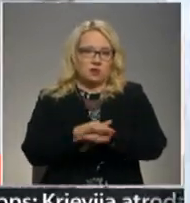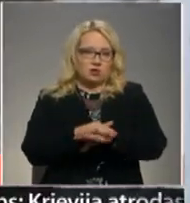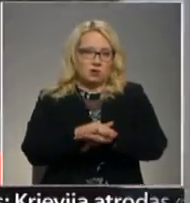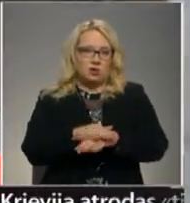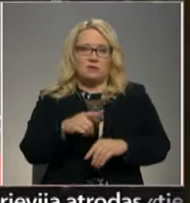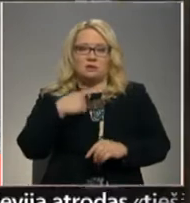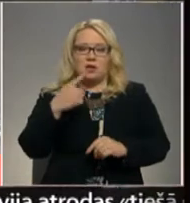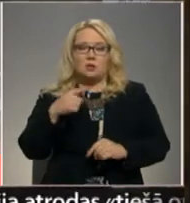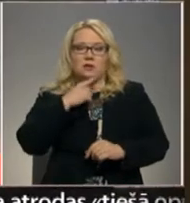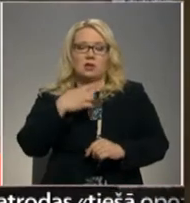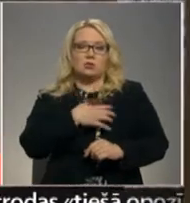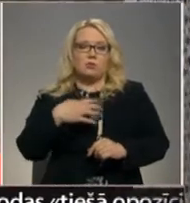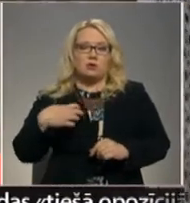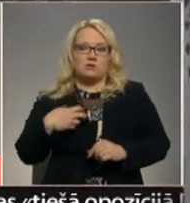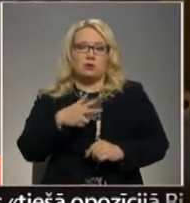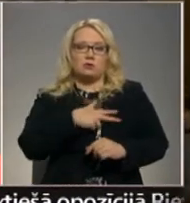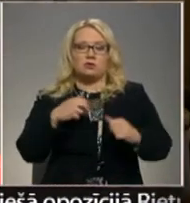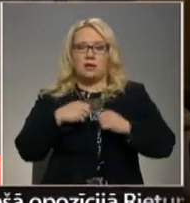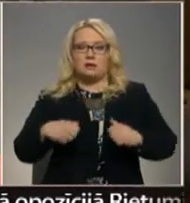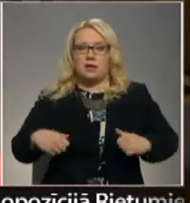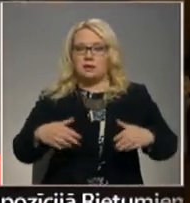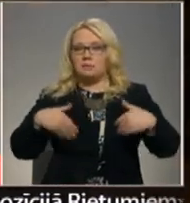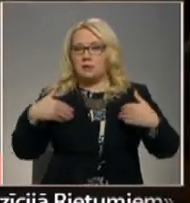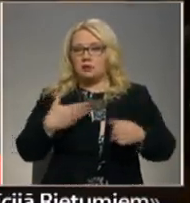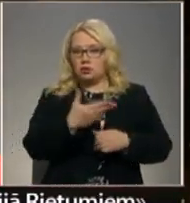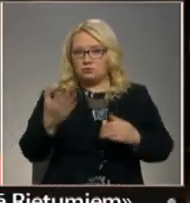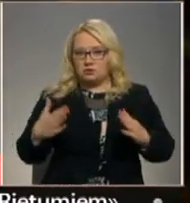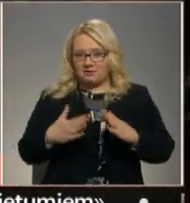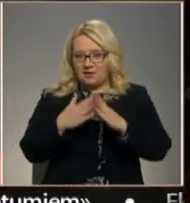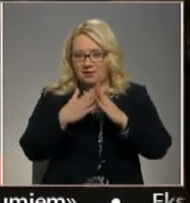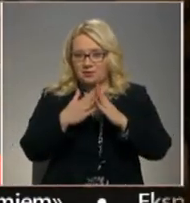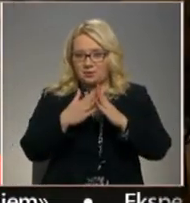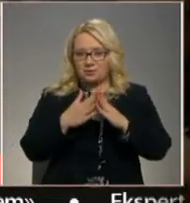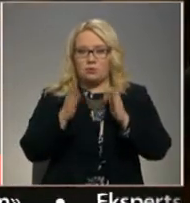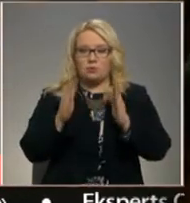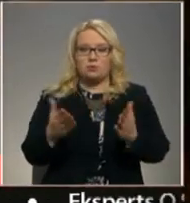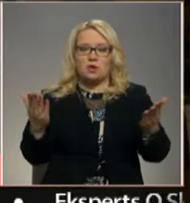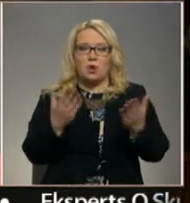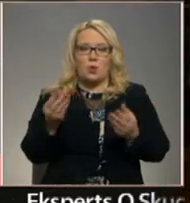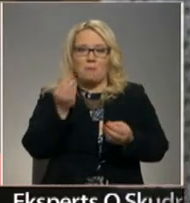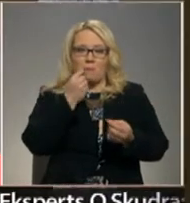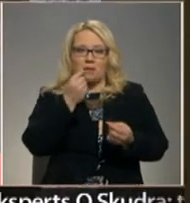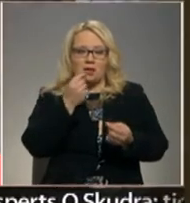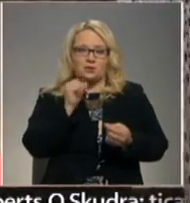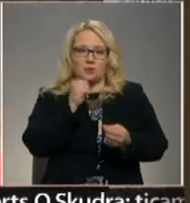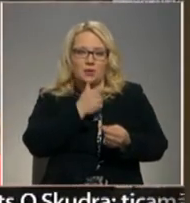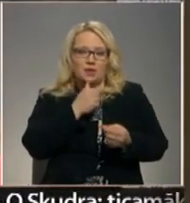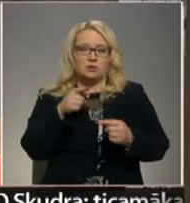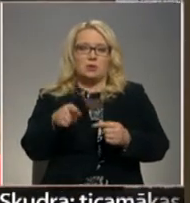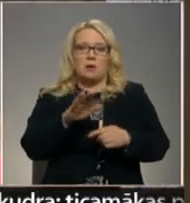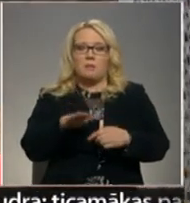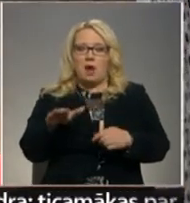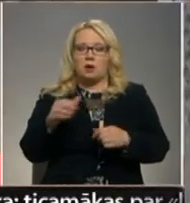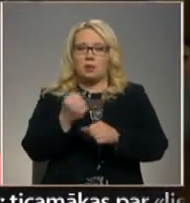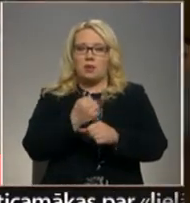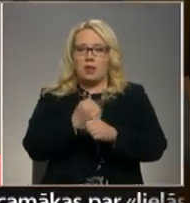Cēsu pašvaldības un Cēsu sociālā dienesta priecīgus jums svētkus. Paldies! Būs ar ko panašķoties, un šeit ir arī bērni taisīti